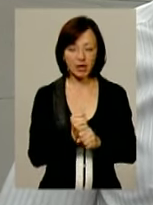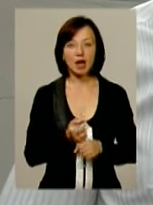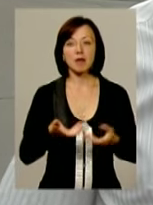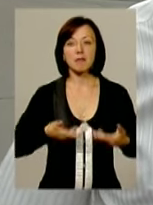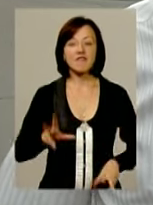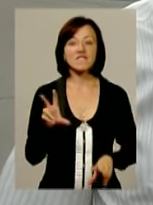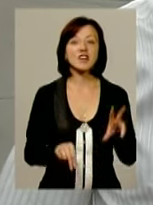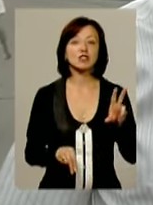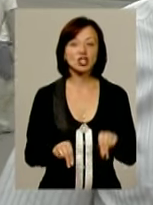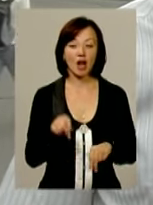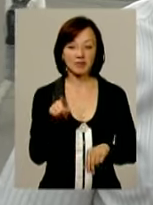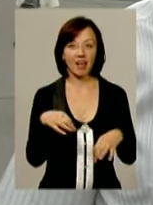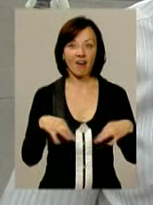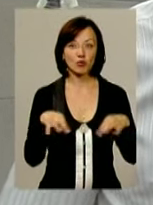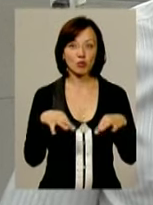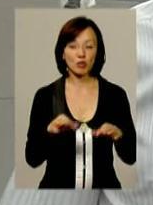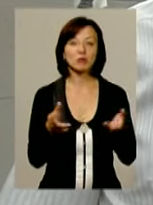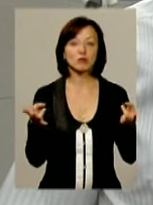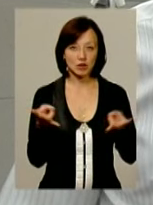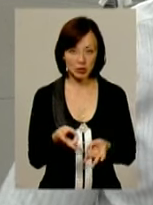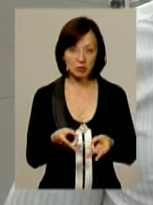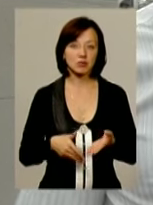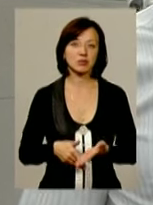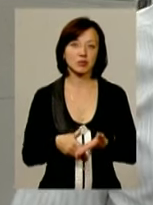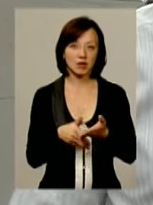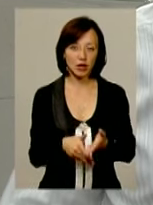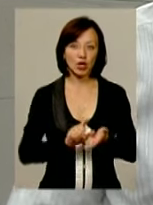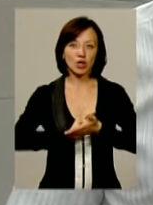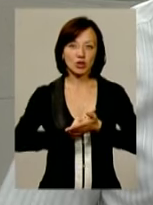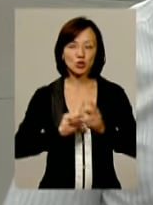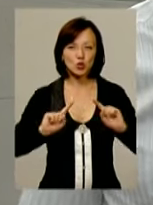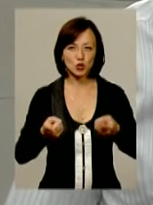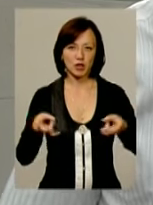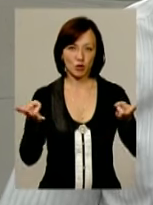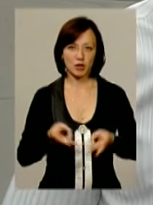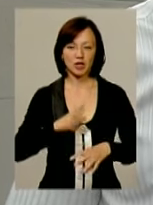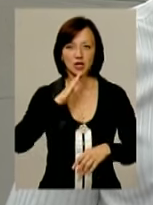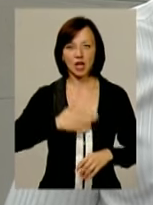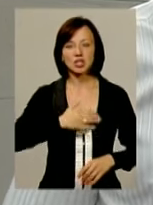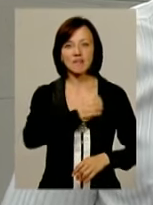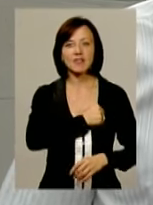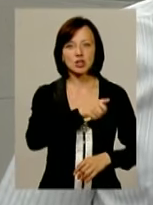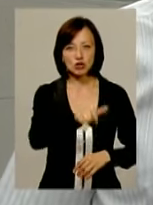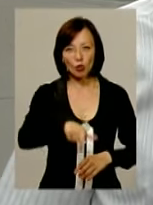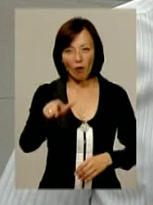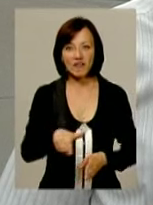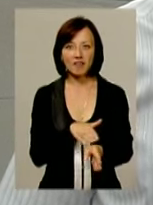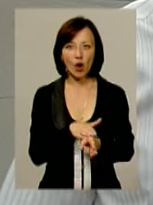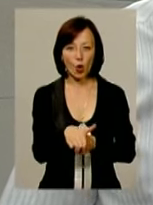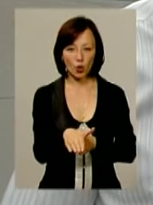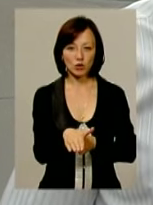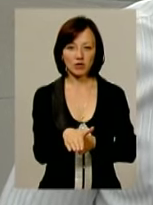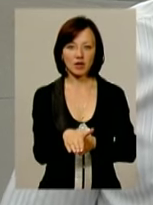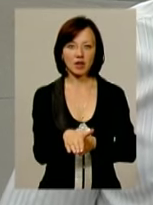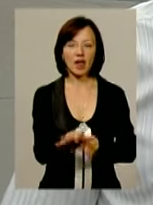вважаємо, значить, що він не просто стане у пригоді, значить, а він буде просто необхідним для того, що наші військовослужбовці виконували